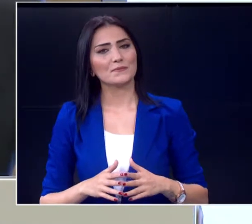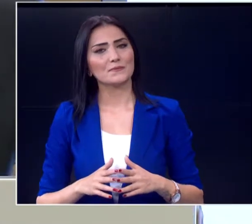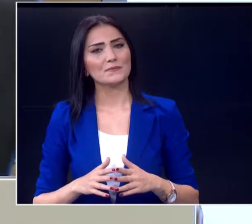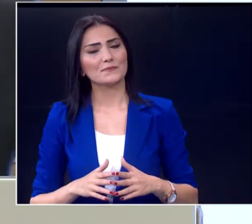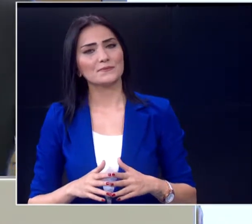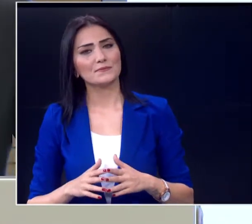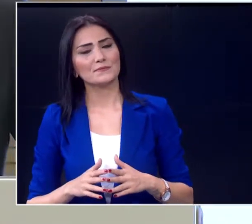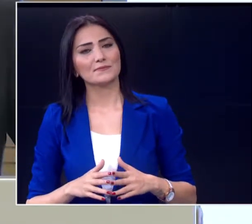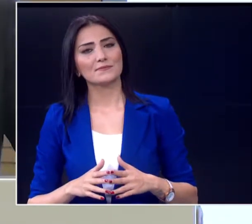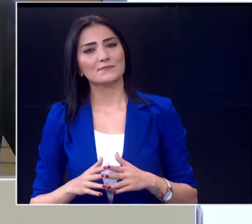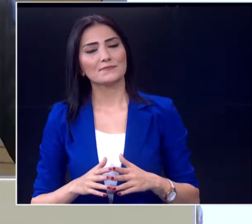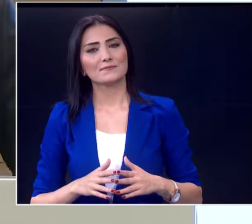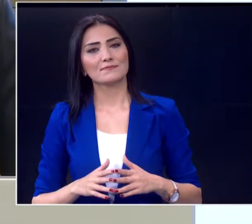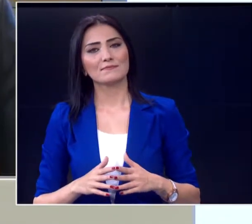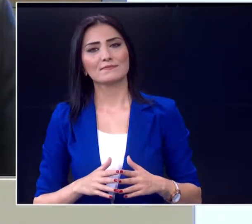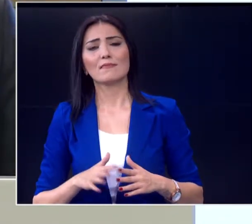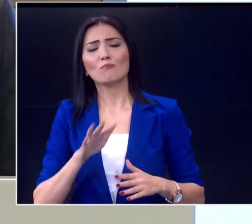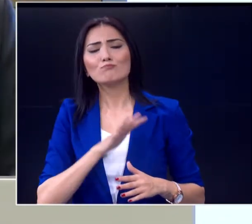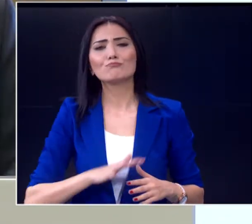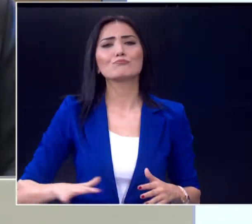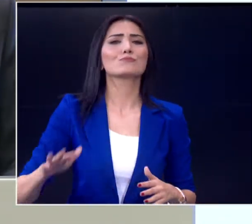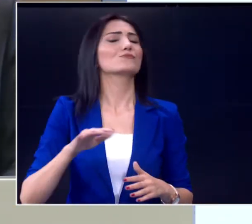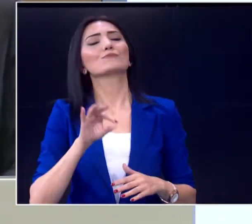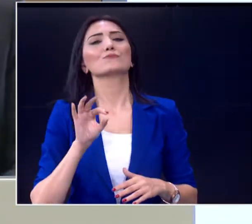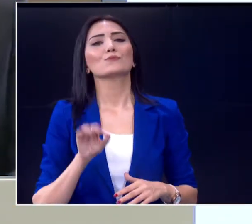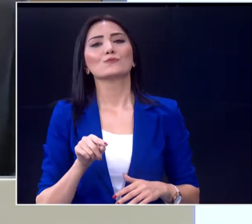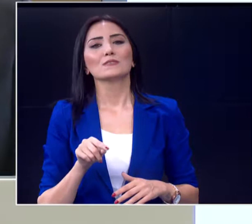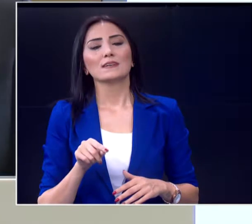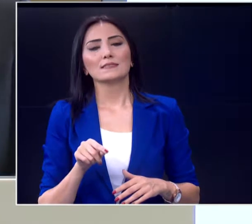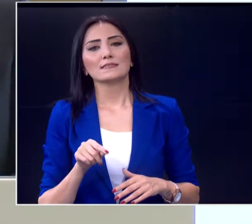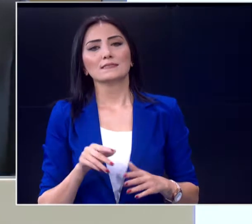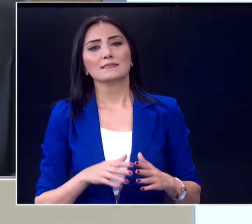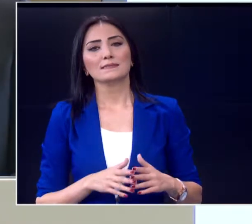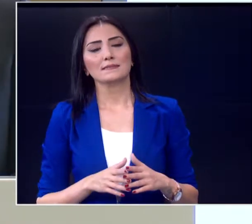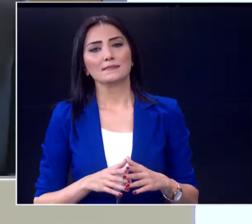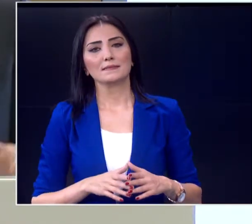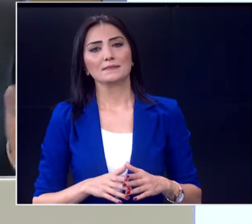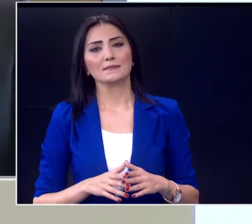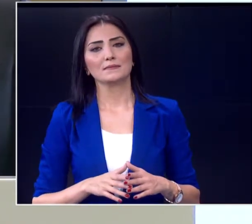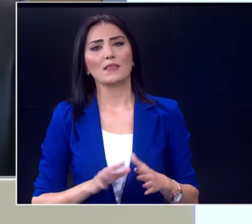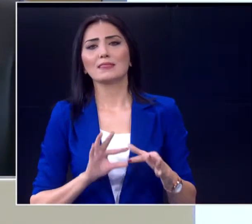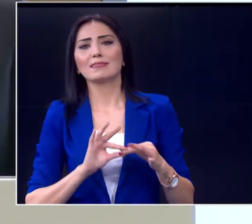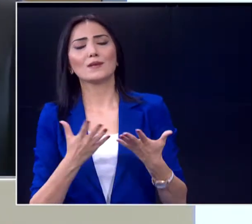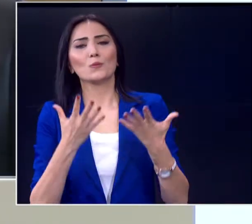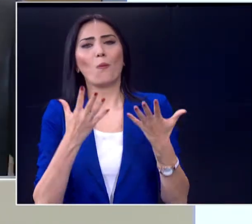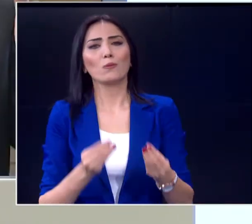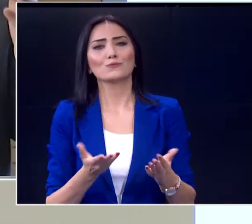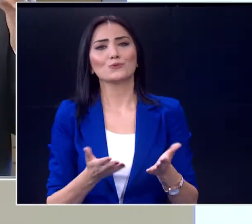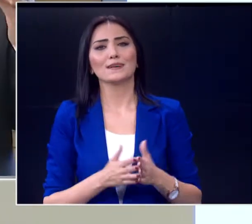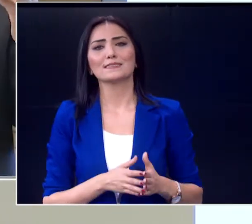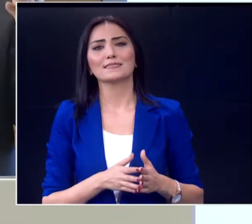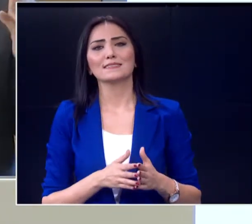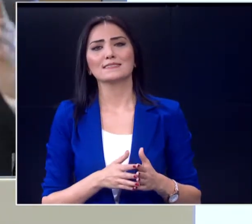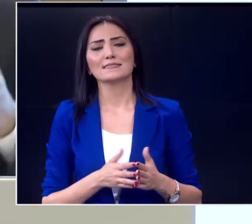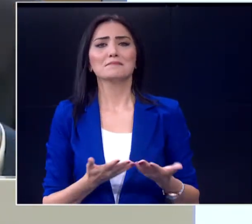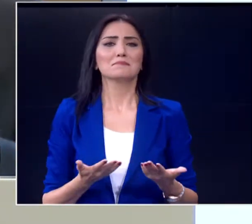Efendim? Evet. Yani bütün bunlar Nasıl olacak?